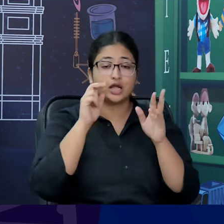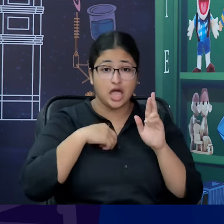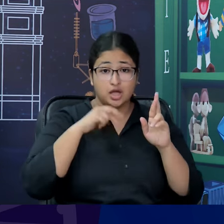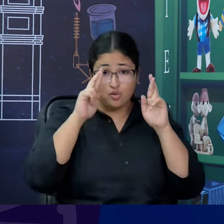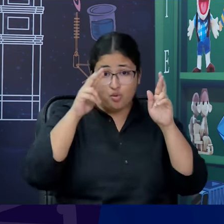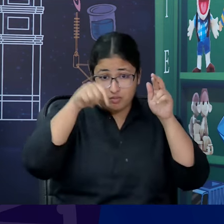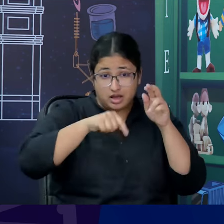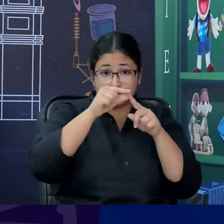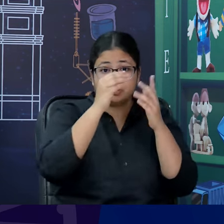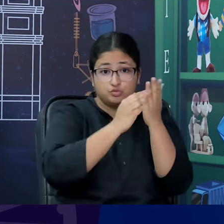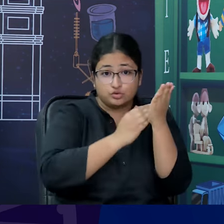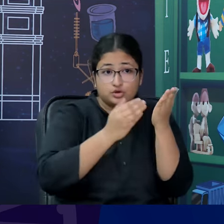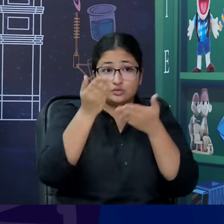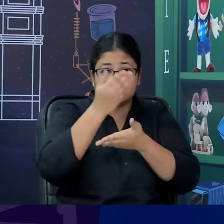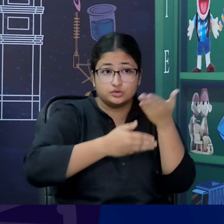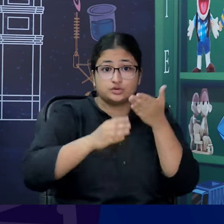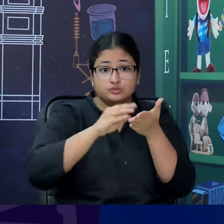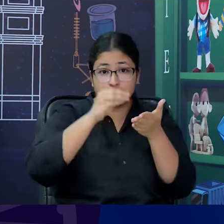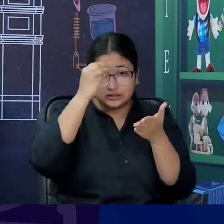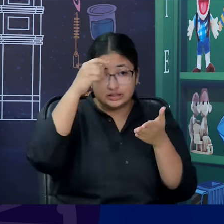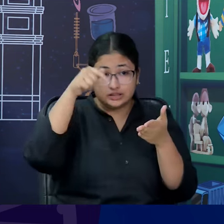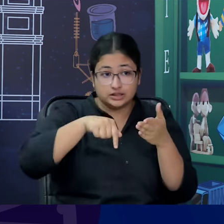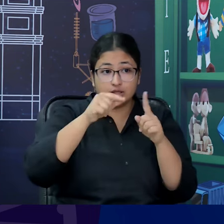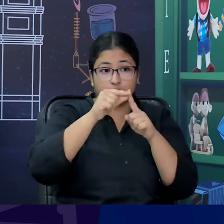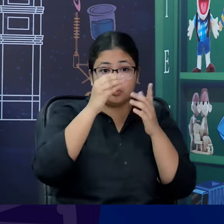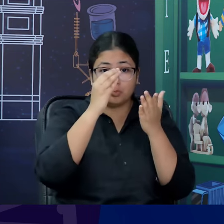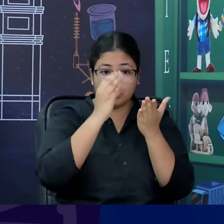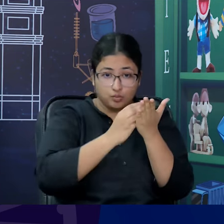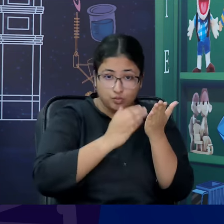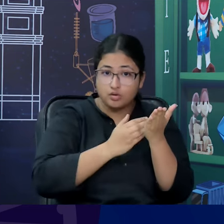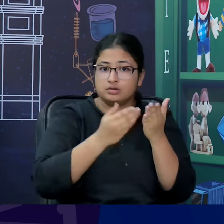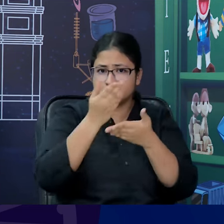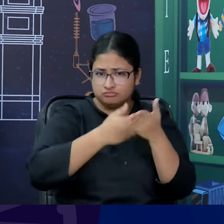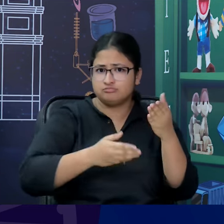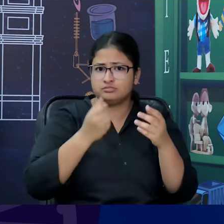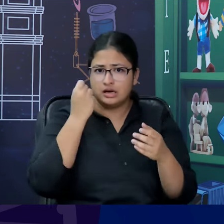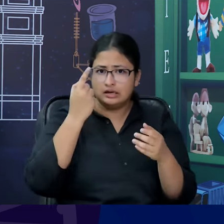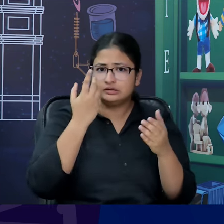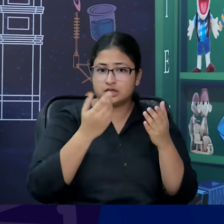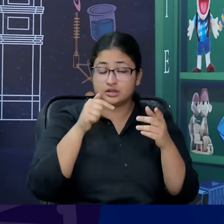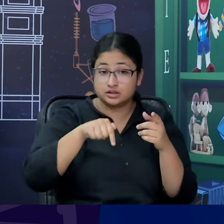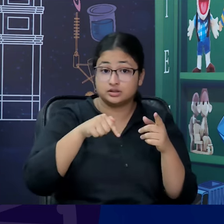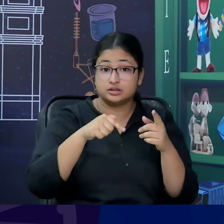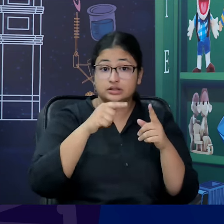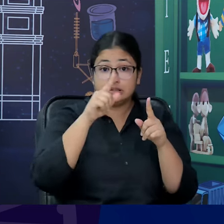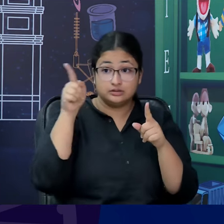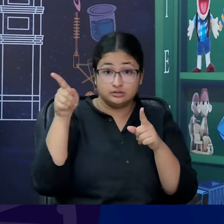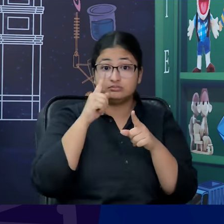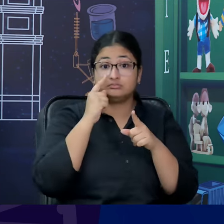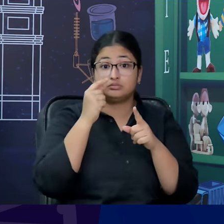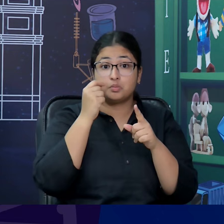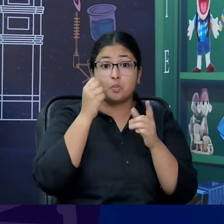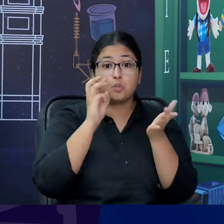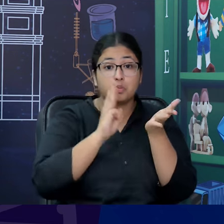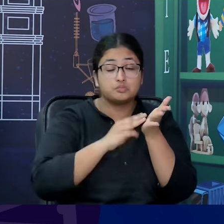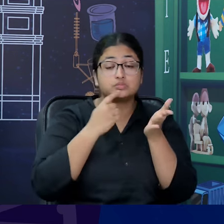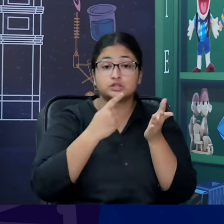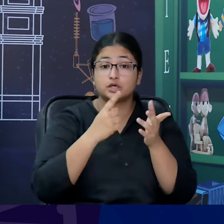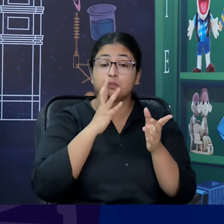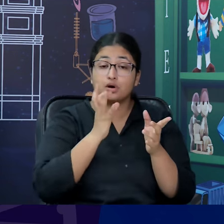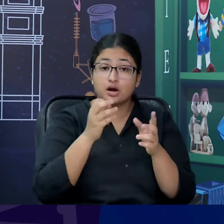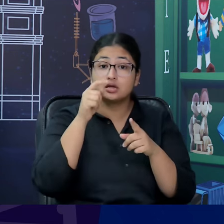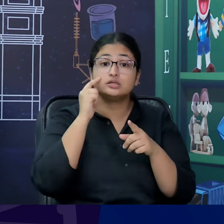पढ़ी यह आपको समझ में आया होगा संदर्भ भी समझ में आया होगा सर ने एक बहुत महत्त्वपूर्ण बात कही कि जब अपना उत्तर लिखें तो यह